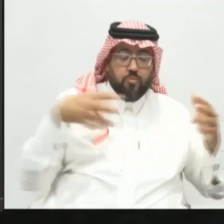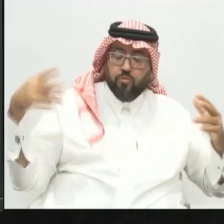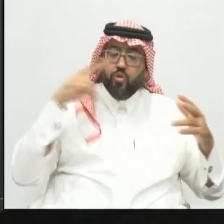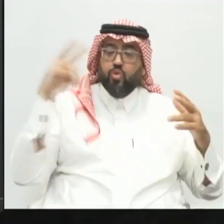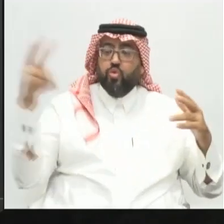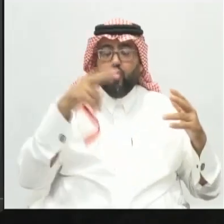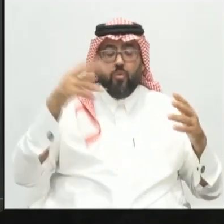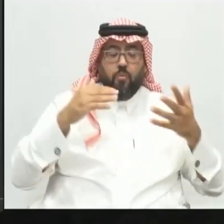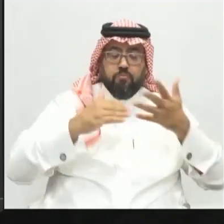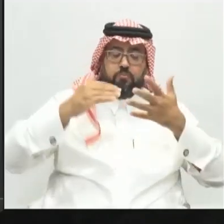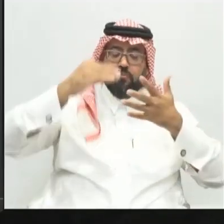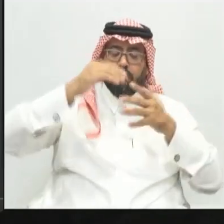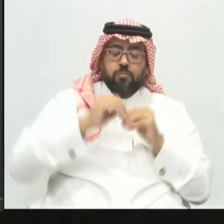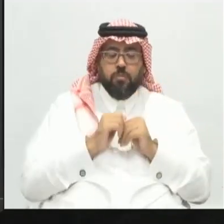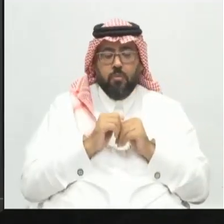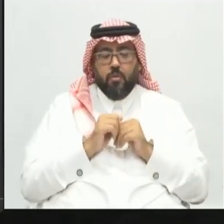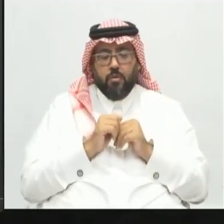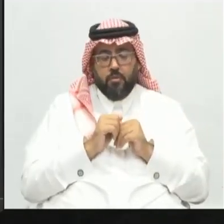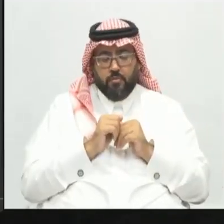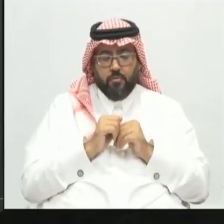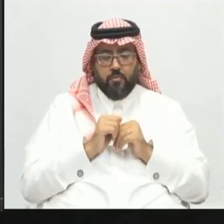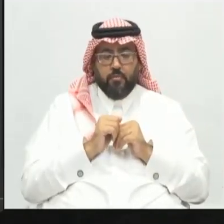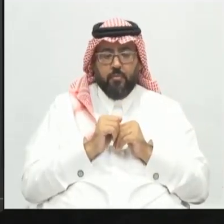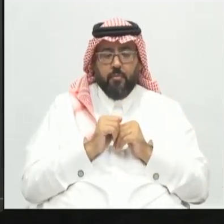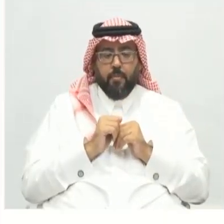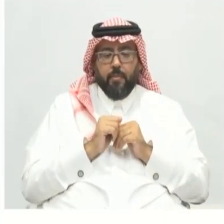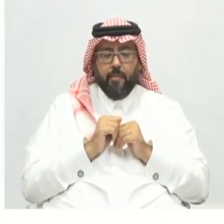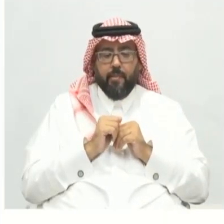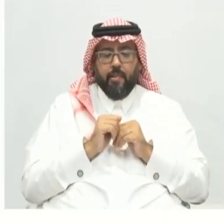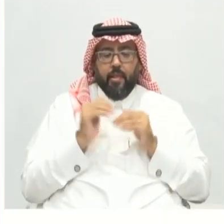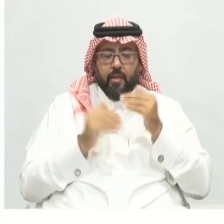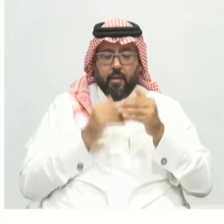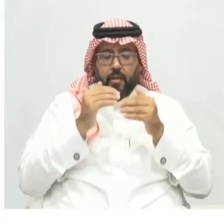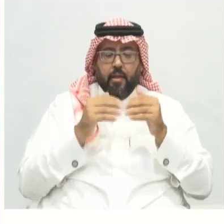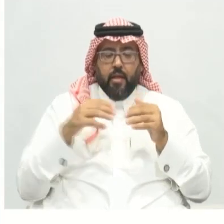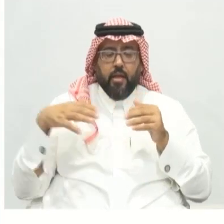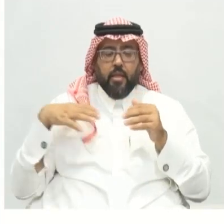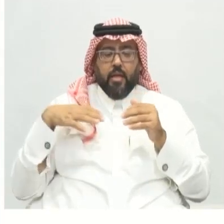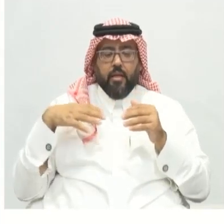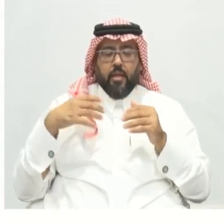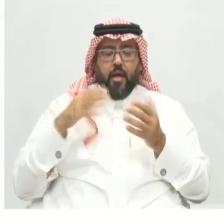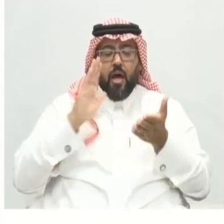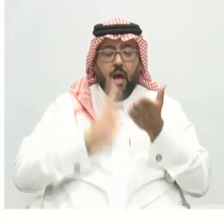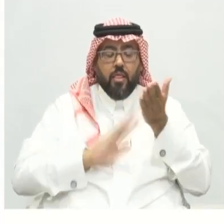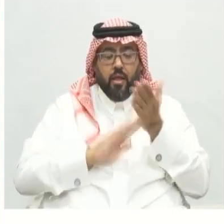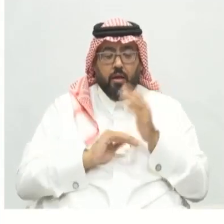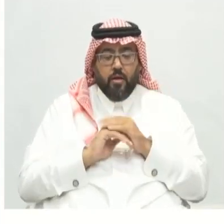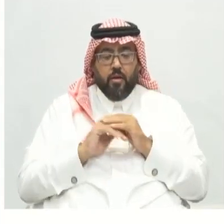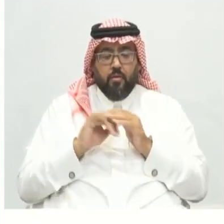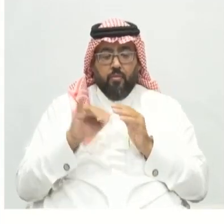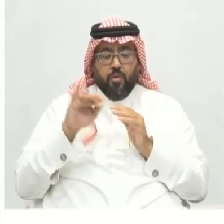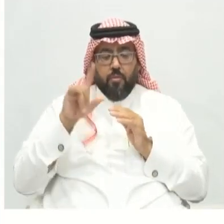بمراحل وال انجزه من المشروع تحسين اداره المخاطر من خلال تحديد المخاطر المحتمله